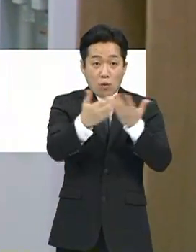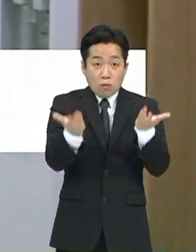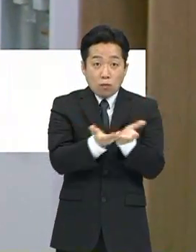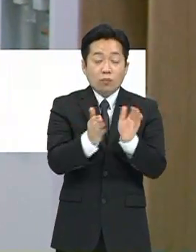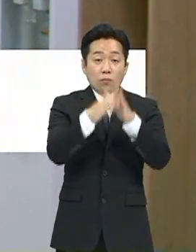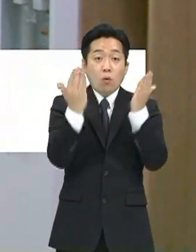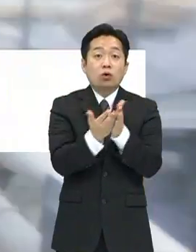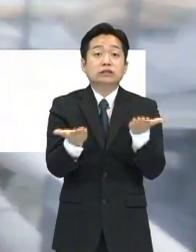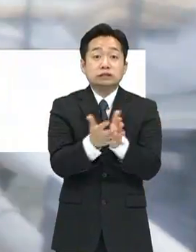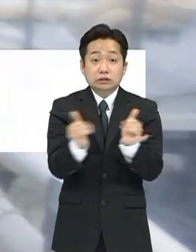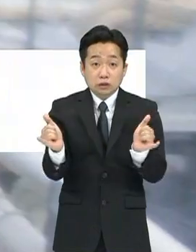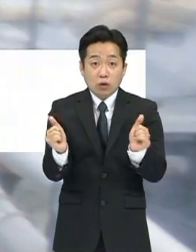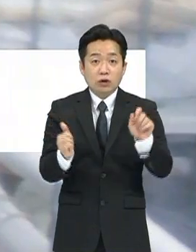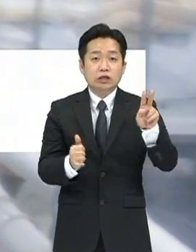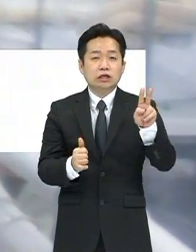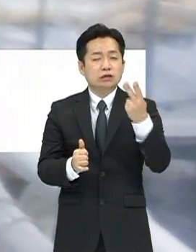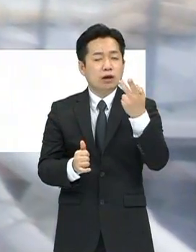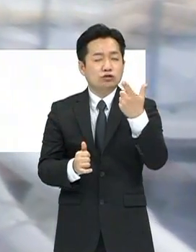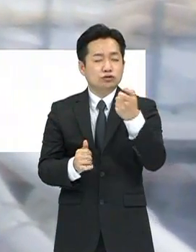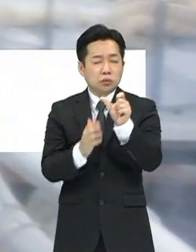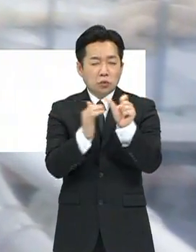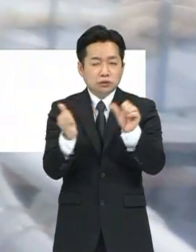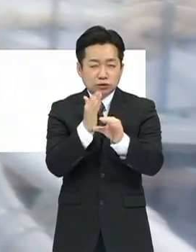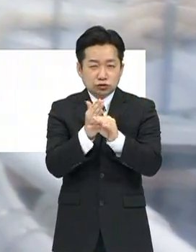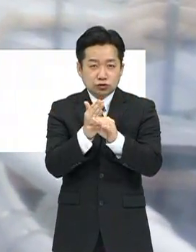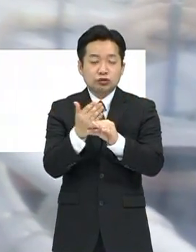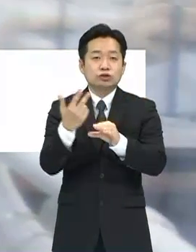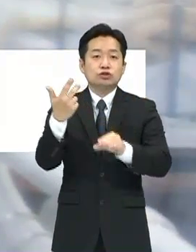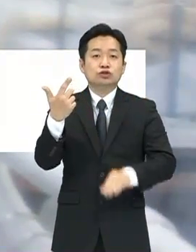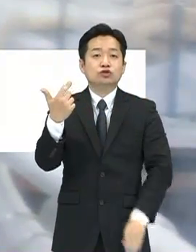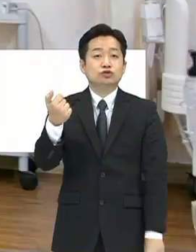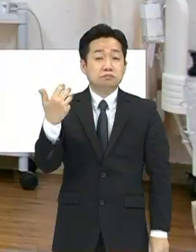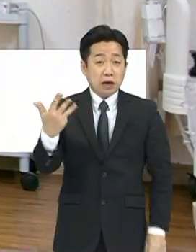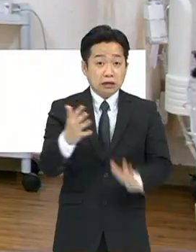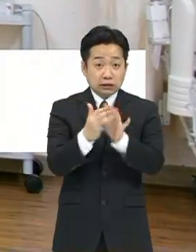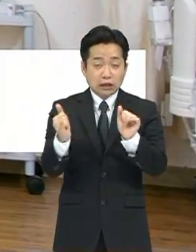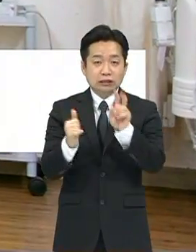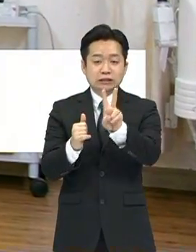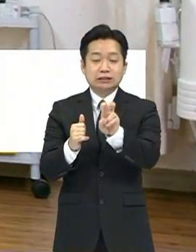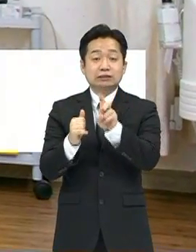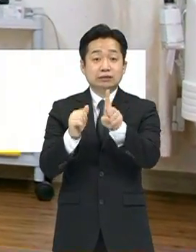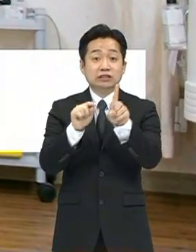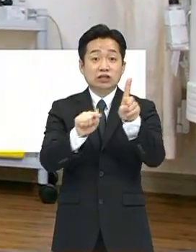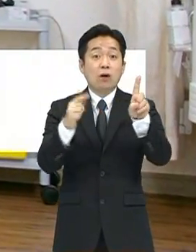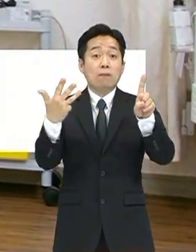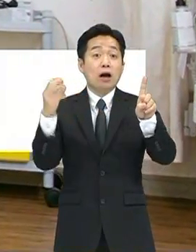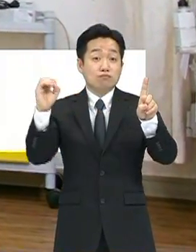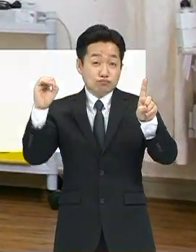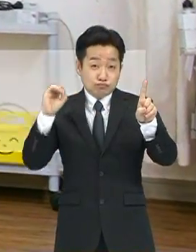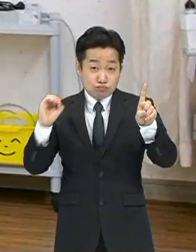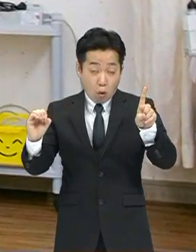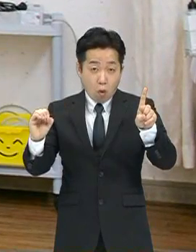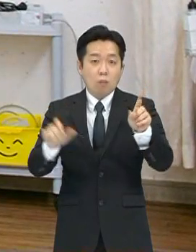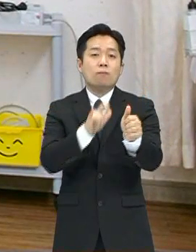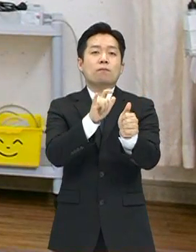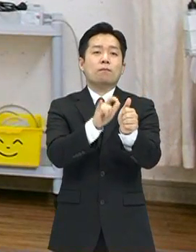종사자 265명 가운데 58명, 즉 21.8%가 확진 판정을